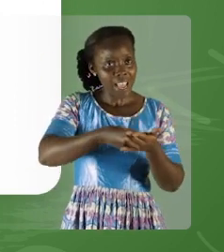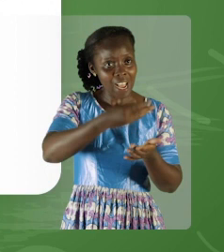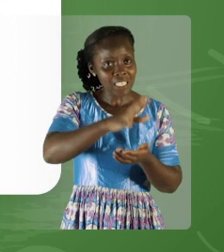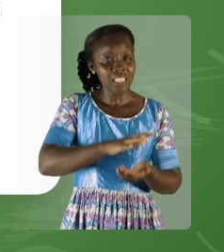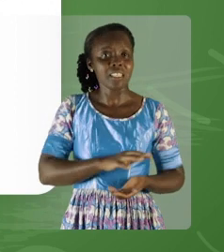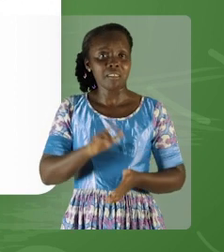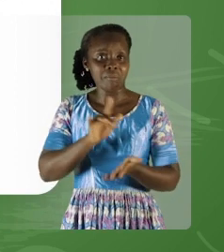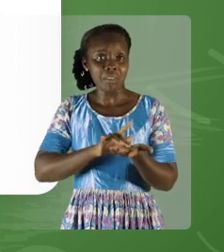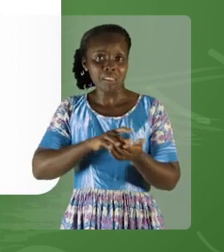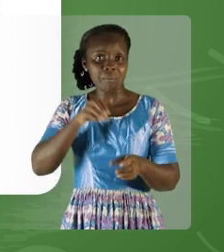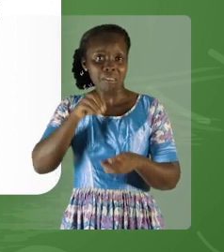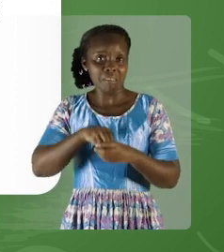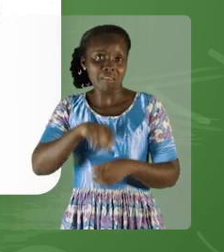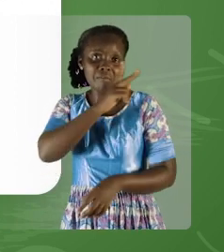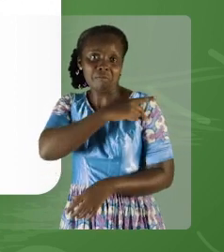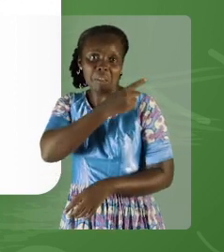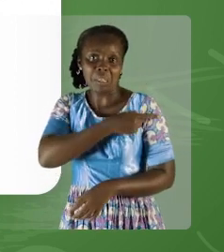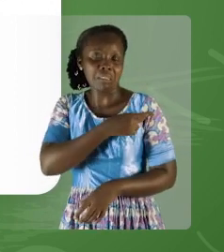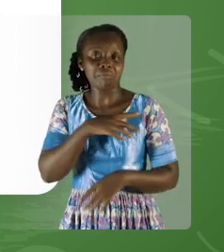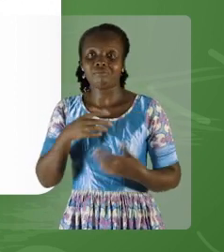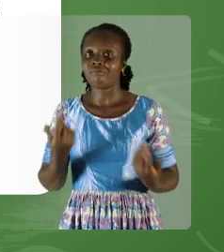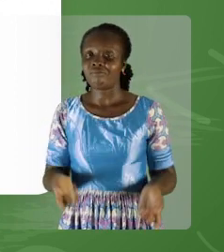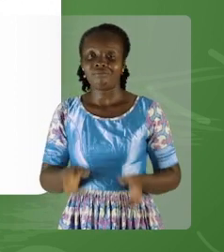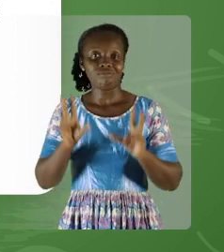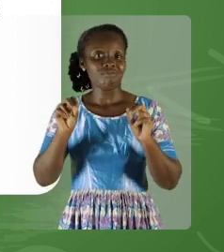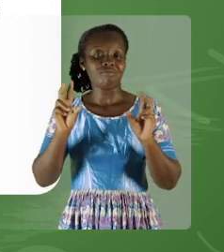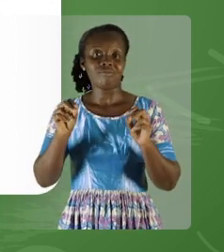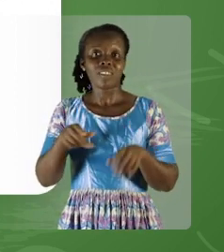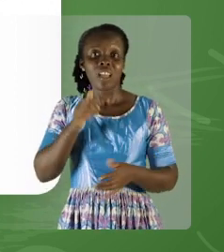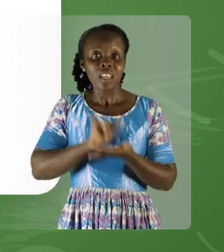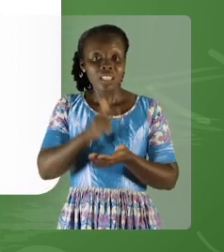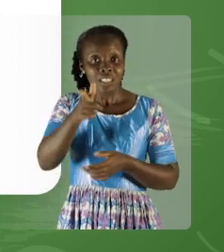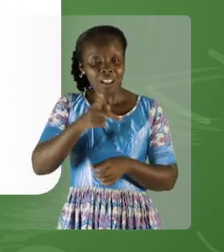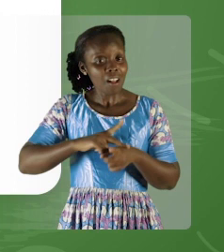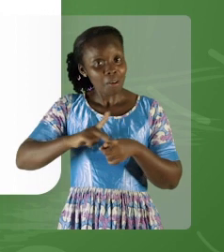une pharmacie. C'est